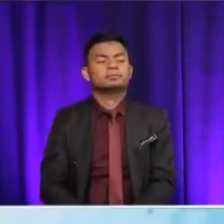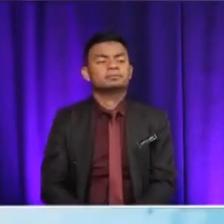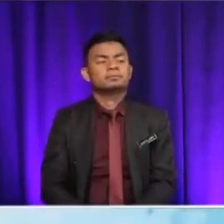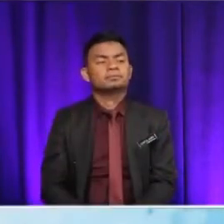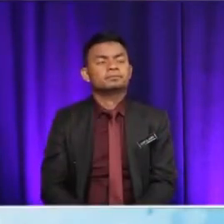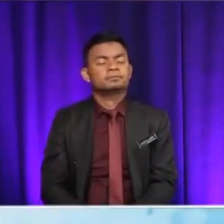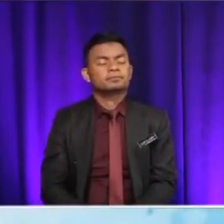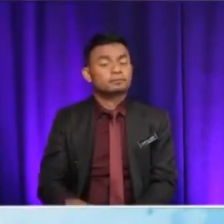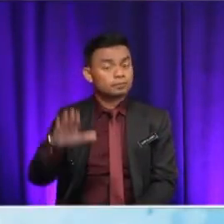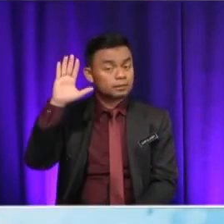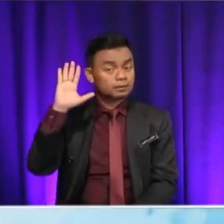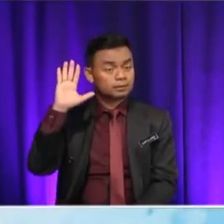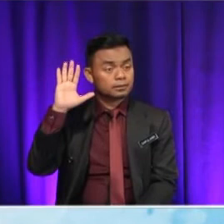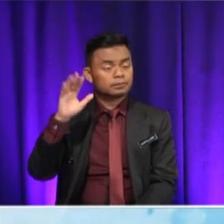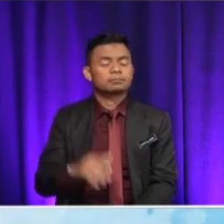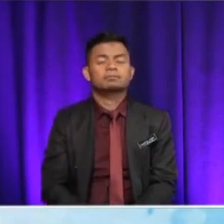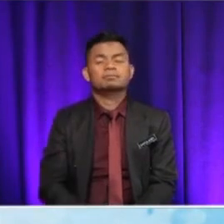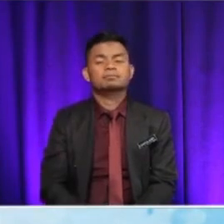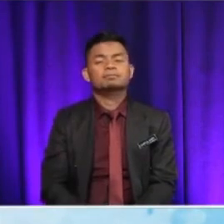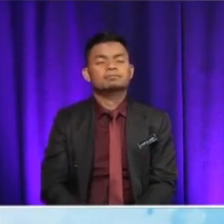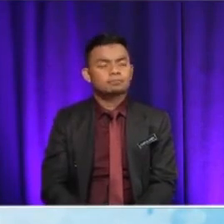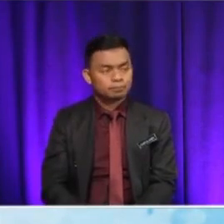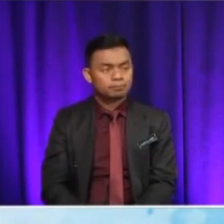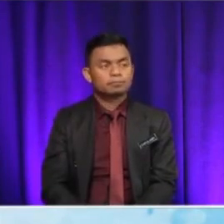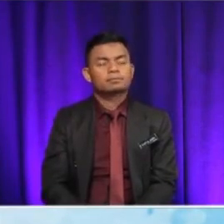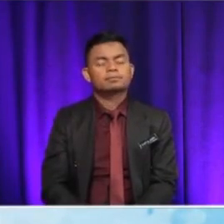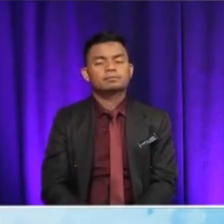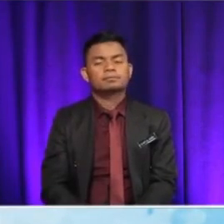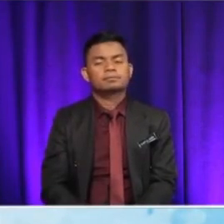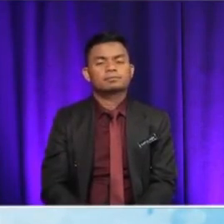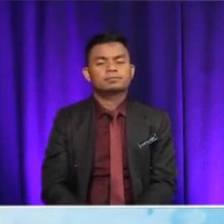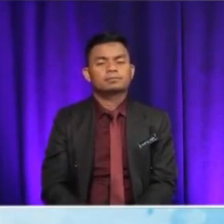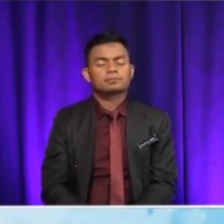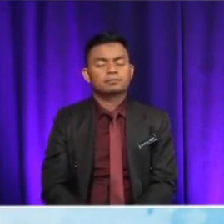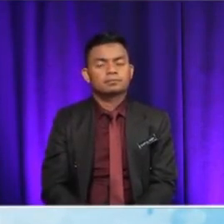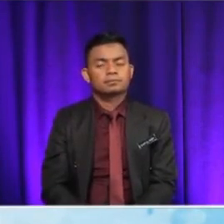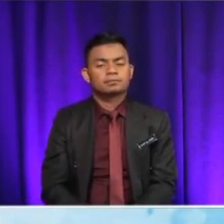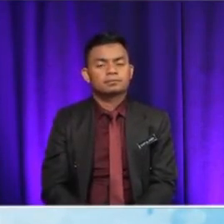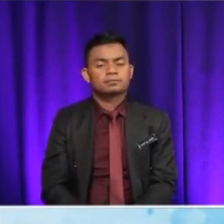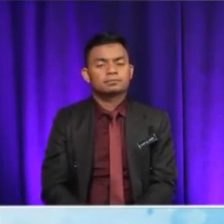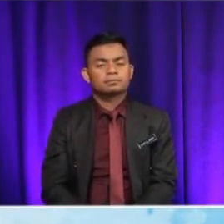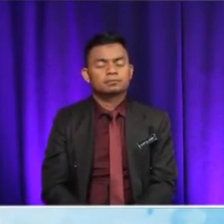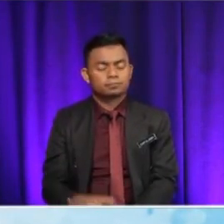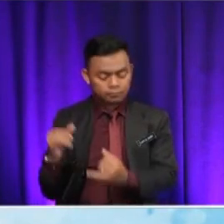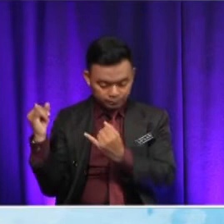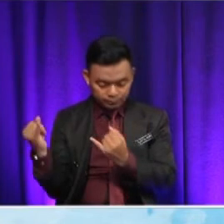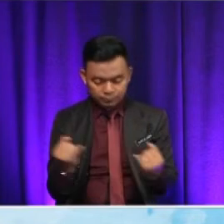Ada. Angkat tangan siapa nak cuba? Okey, Nazran. Silakan.